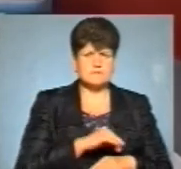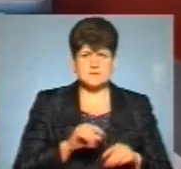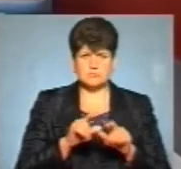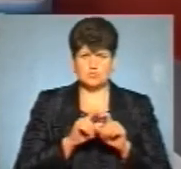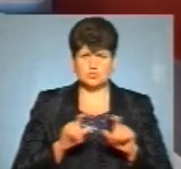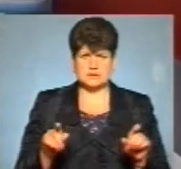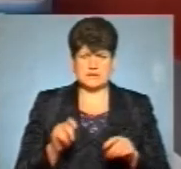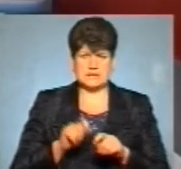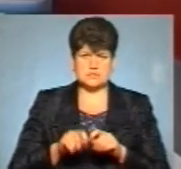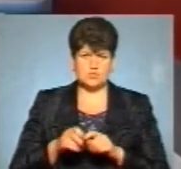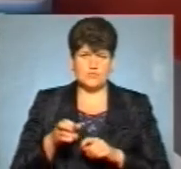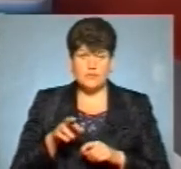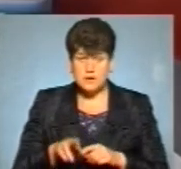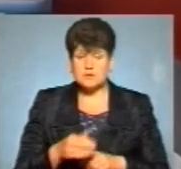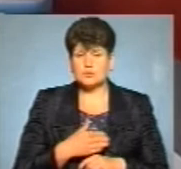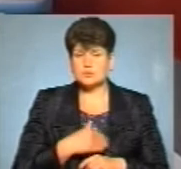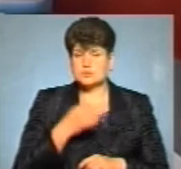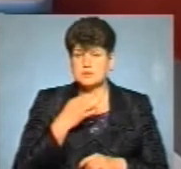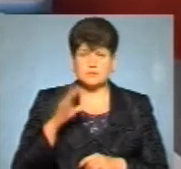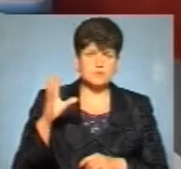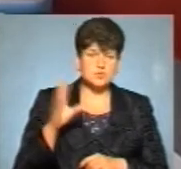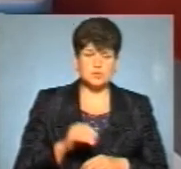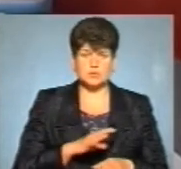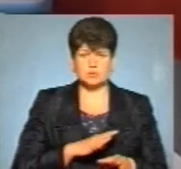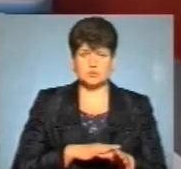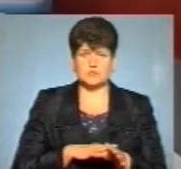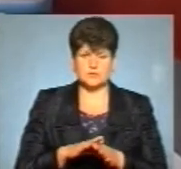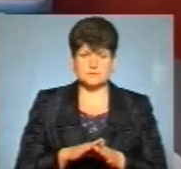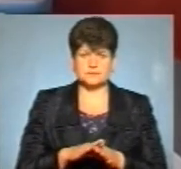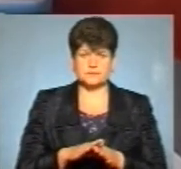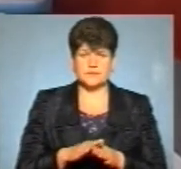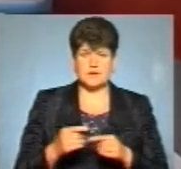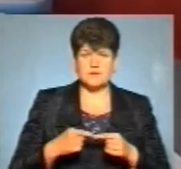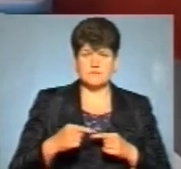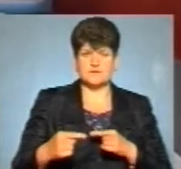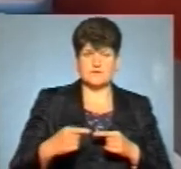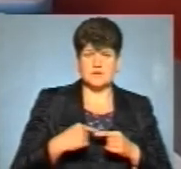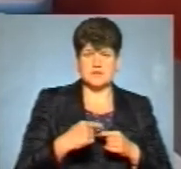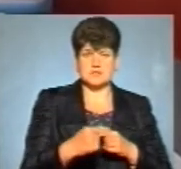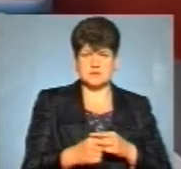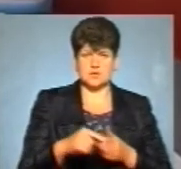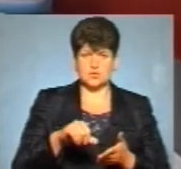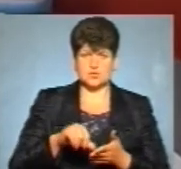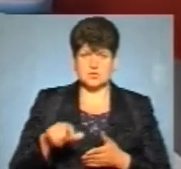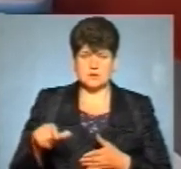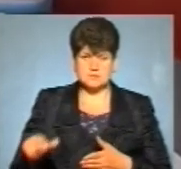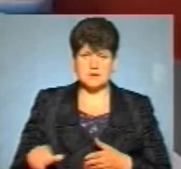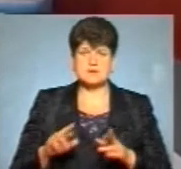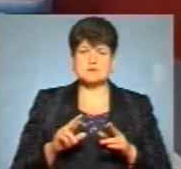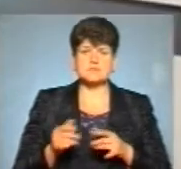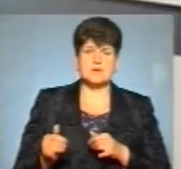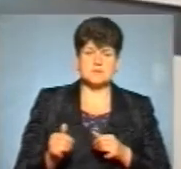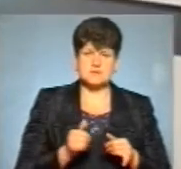хочу зазначити, що усюди було дотримано як відстань між учасниками, як